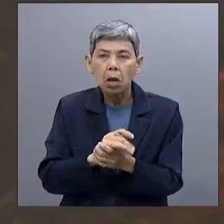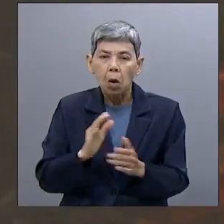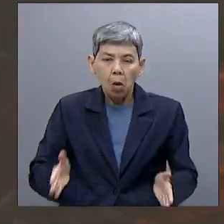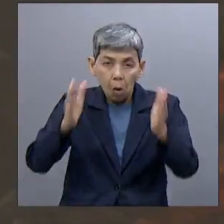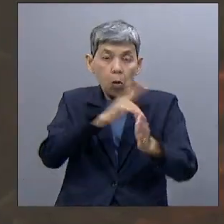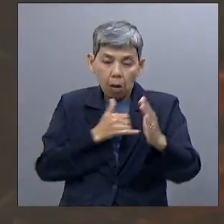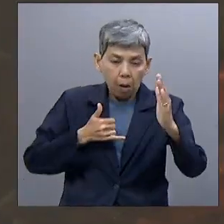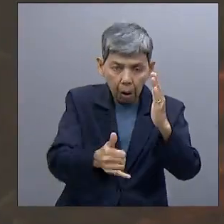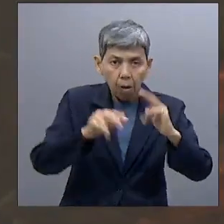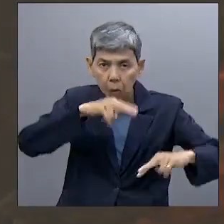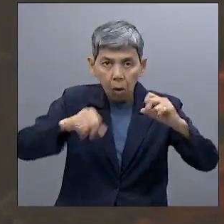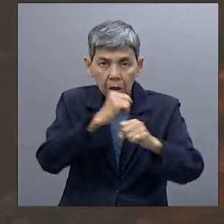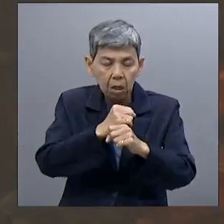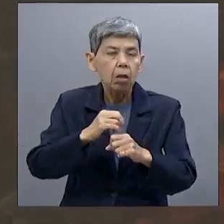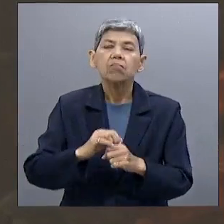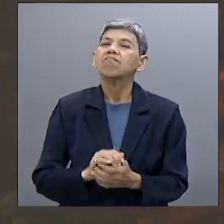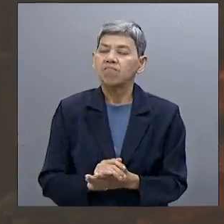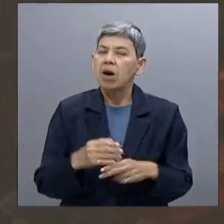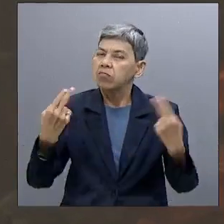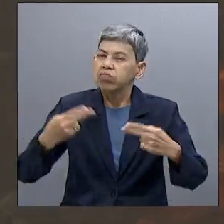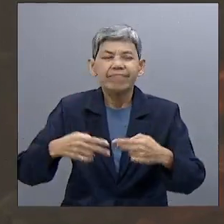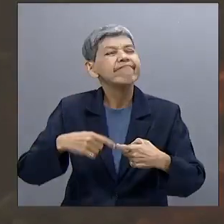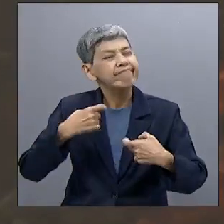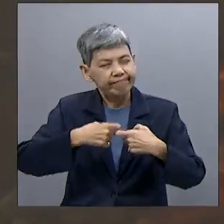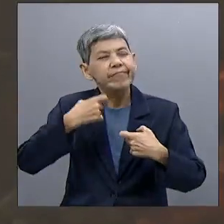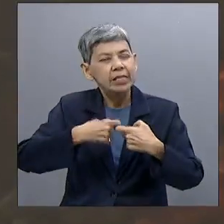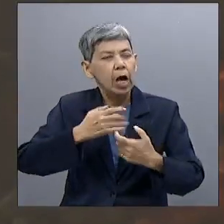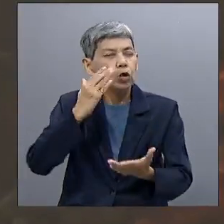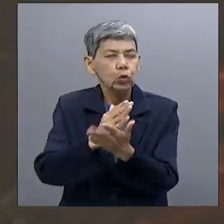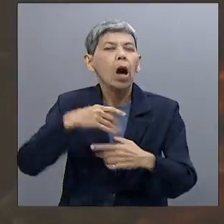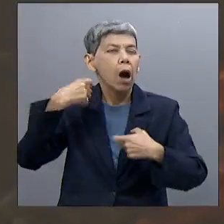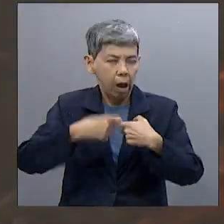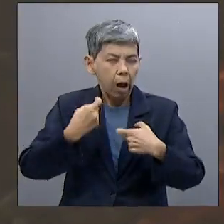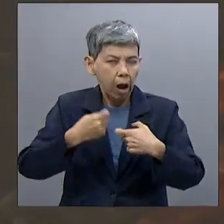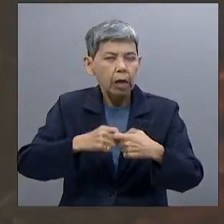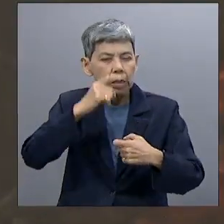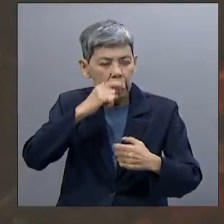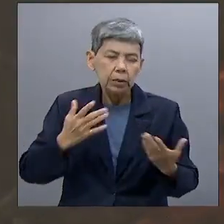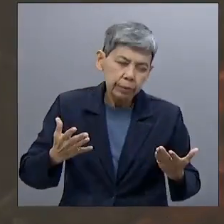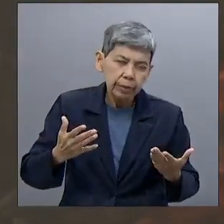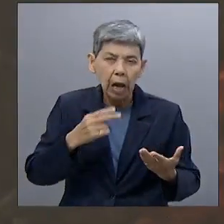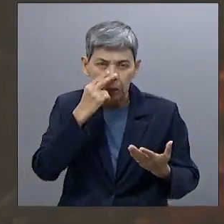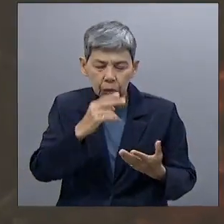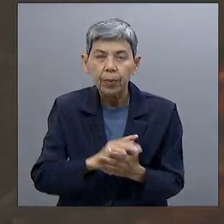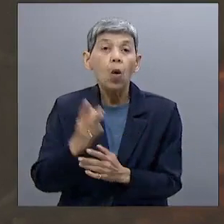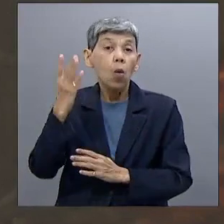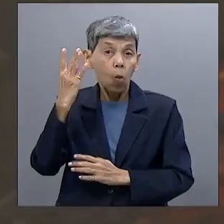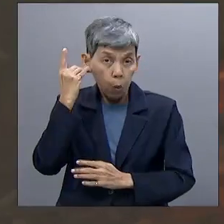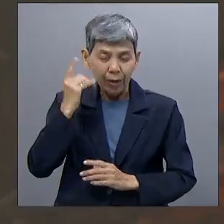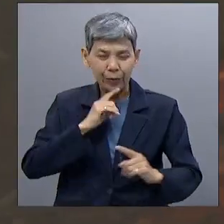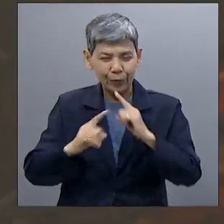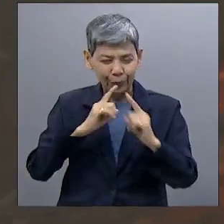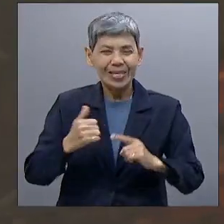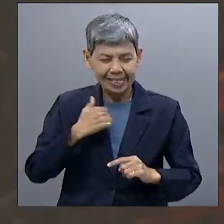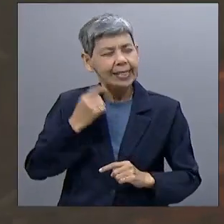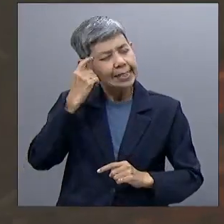ยาบาลเข้ามาจะเป็นจุดเปลี่ยนของการเจรจาช่วยเหลือตัวประกันของแต่ละชาติรวมถึงไทยด้วยหรือไม่ที่เมื่อวานนี้เพิ่งจะมีข่าวว่